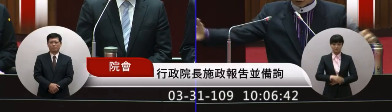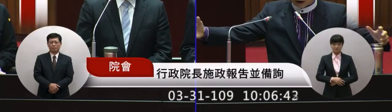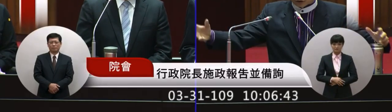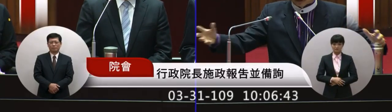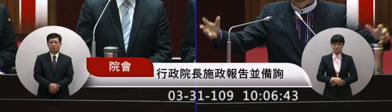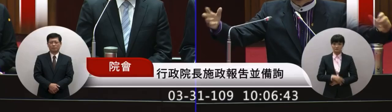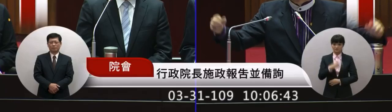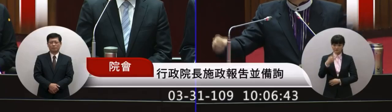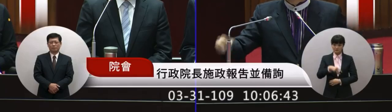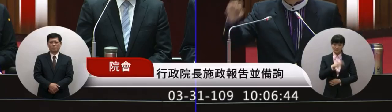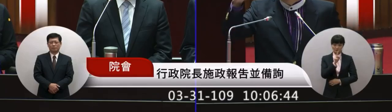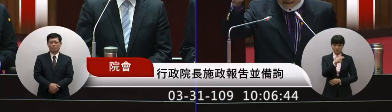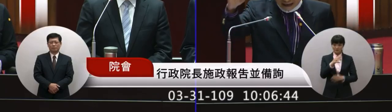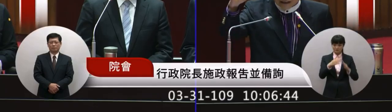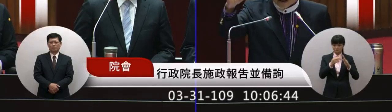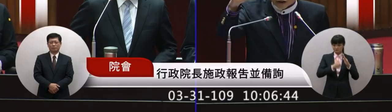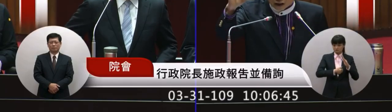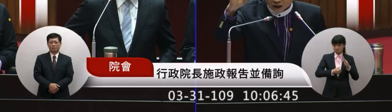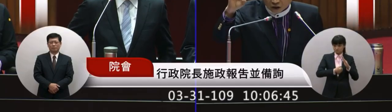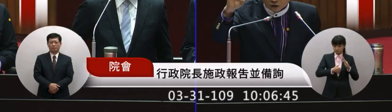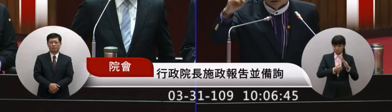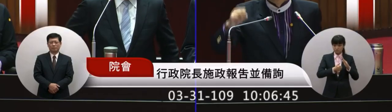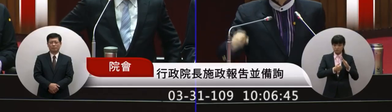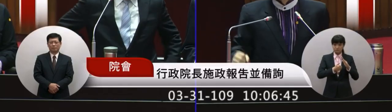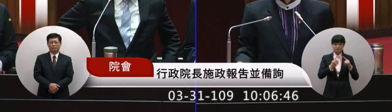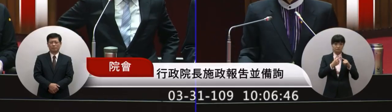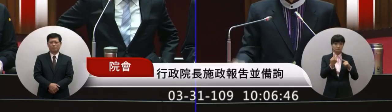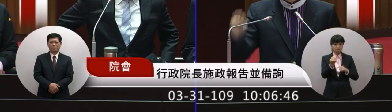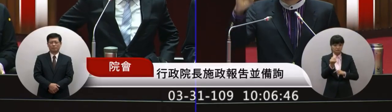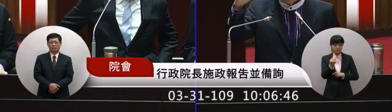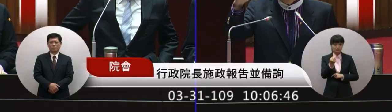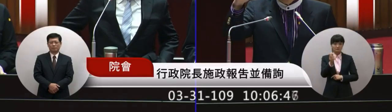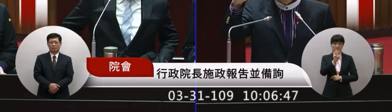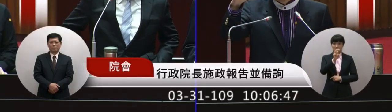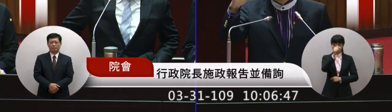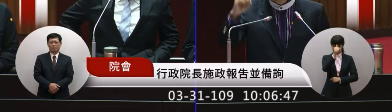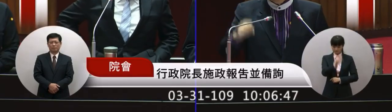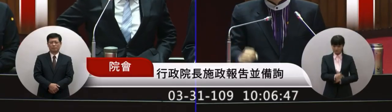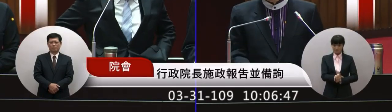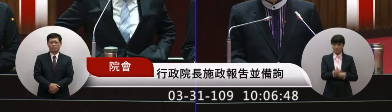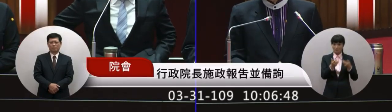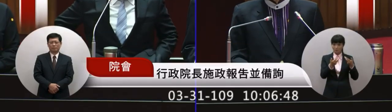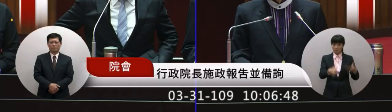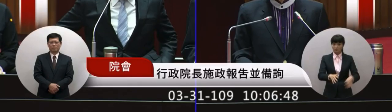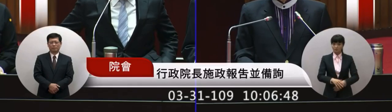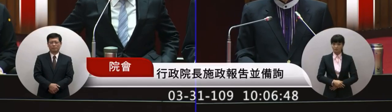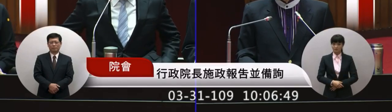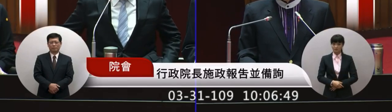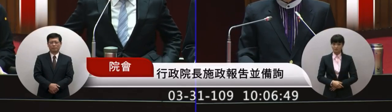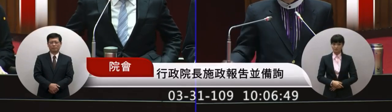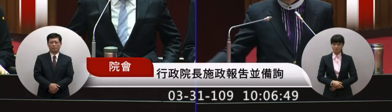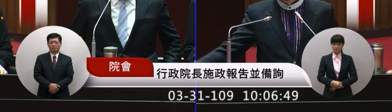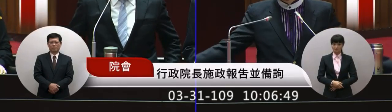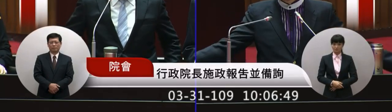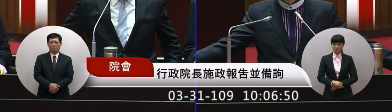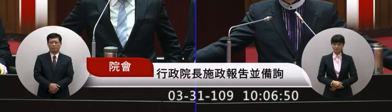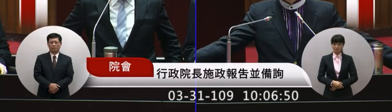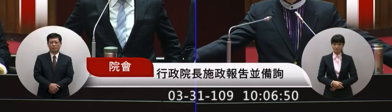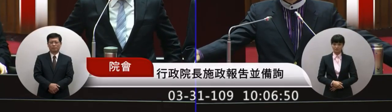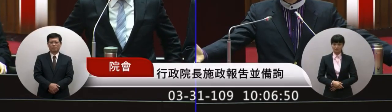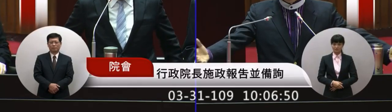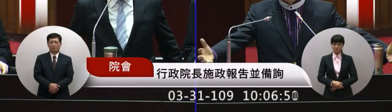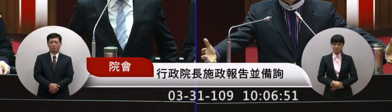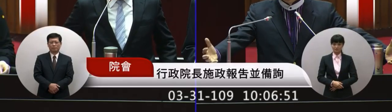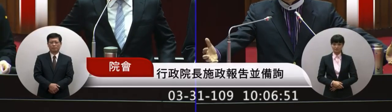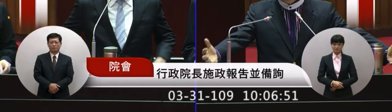啊，管理处不用处理啊，30亿人口啊，30亿人口被禁足，几乎全